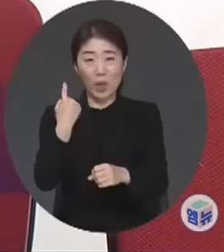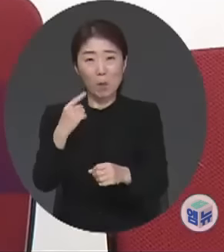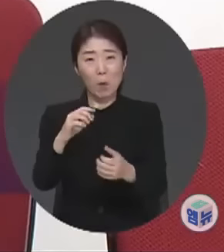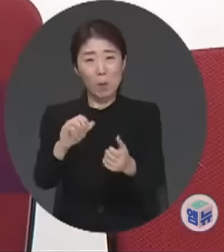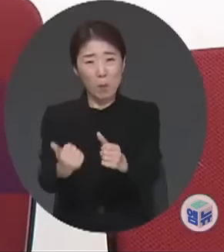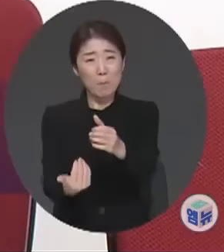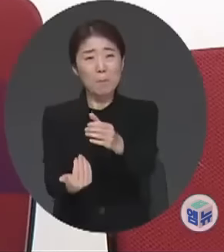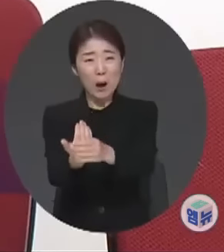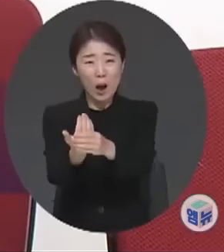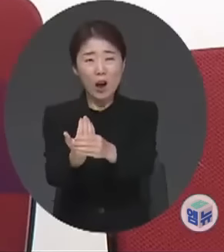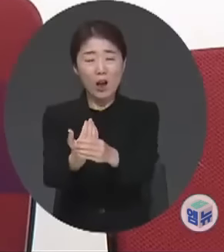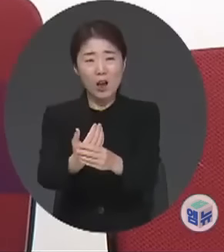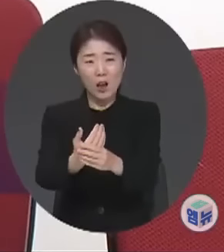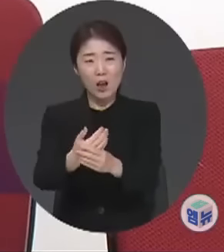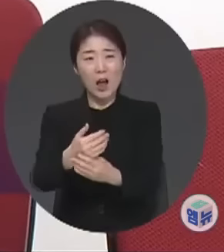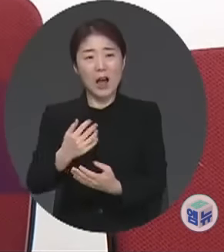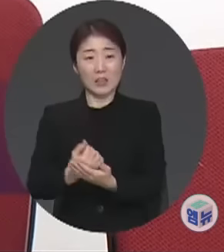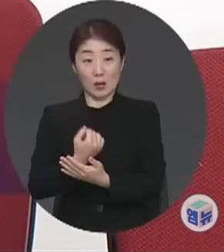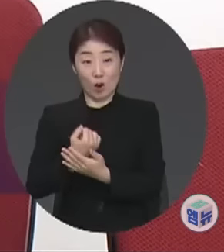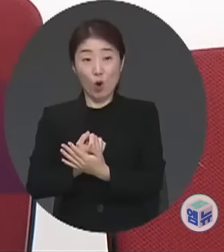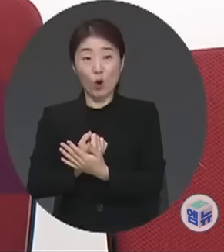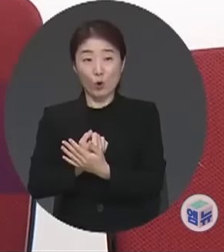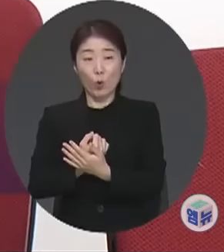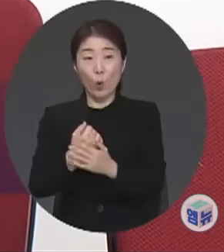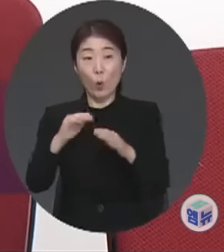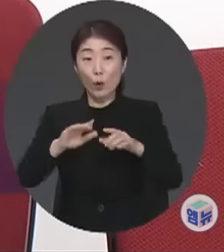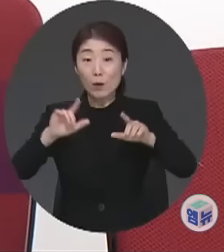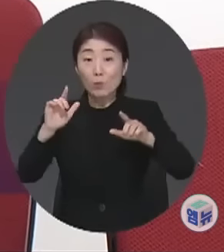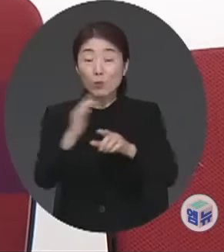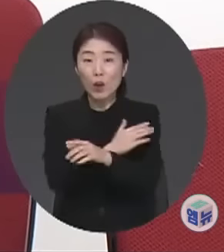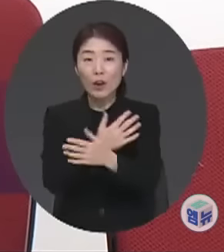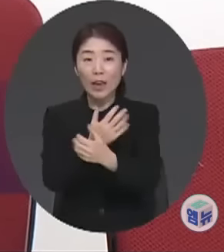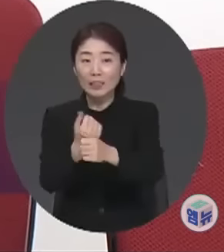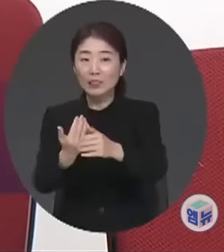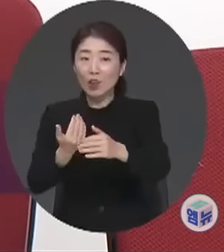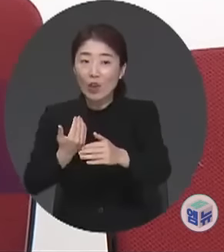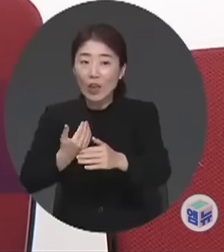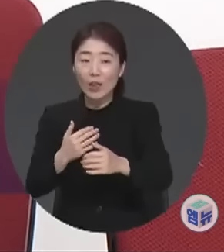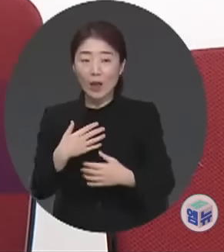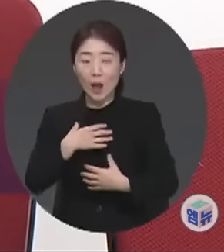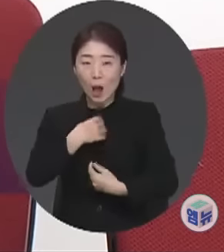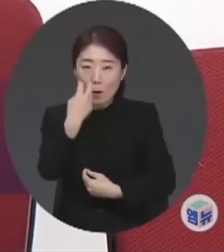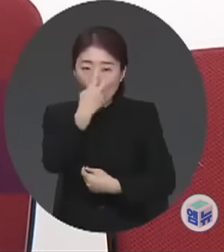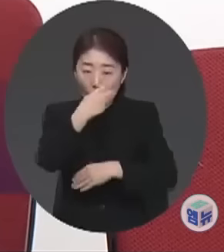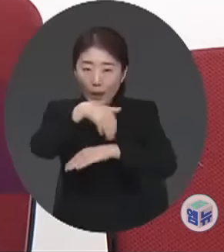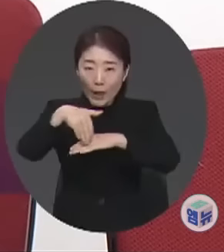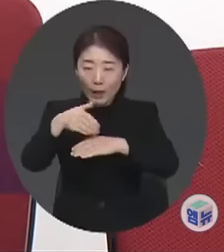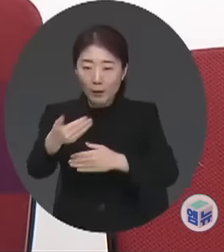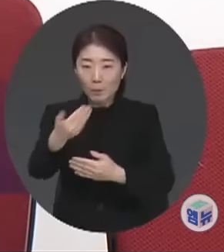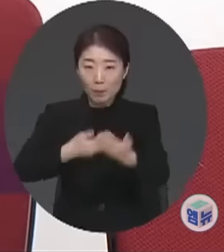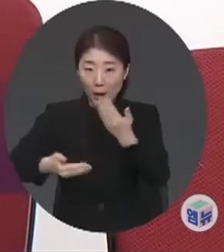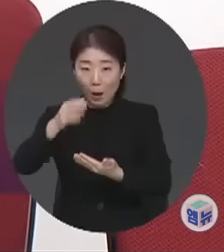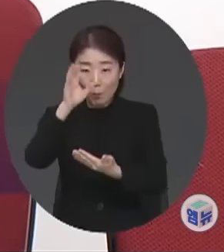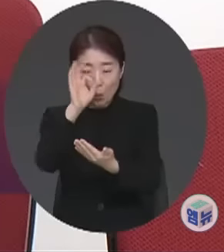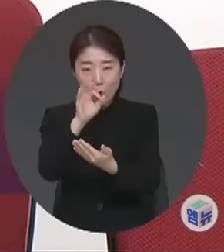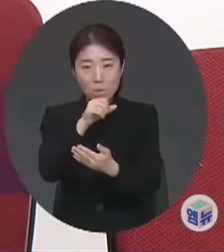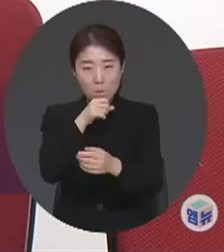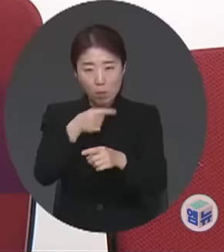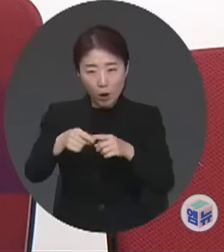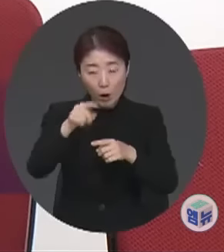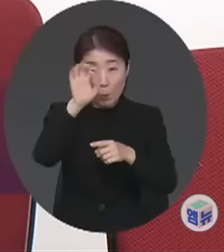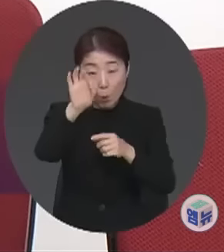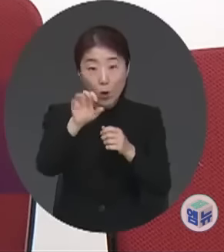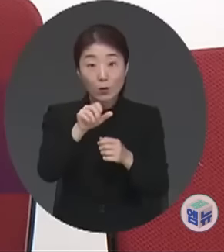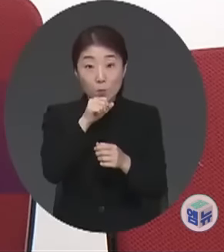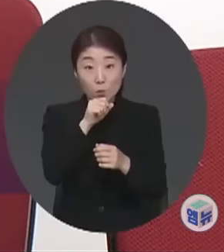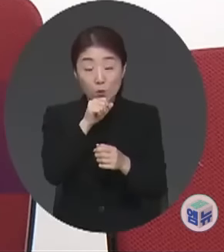있고 올해부터는 그 계약 전에 안전보건관리계획서를 제출받아 그 평가를 실시해서 그 기준 점수 이상의